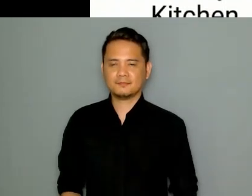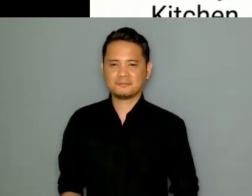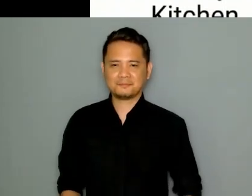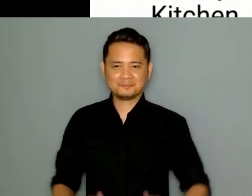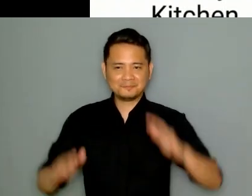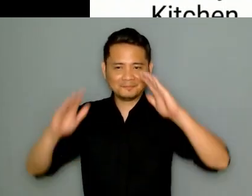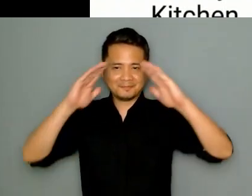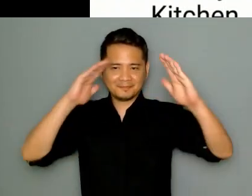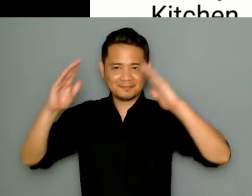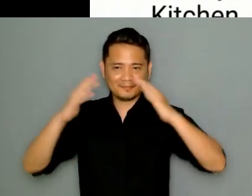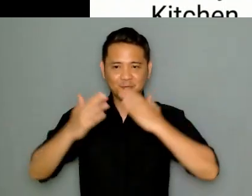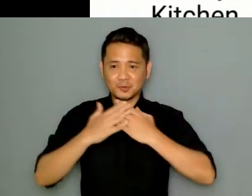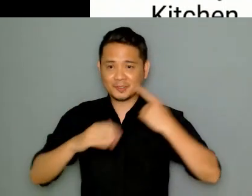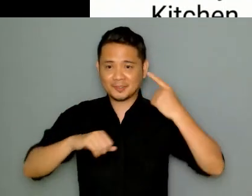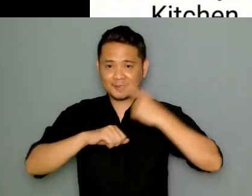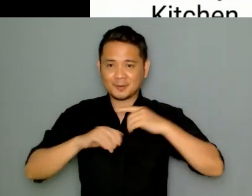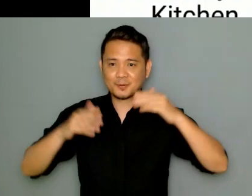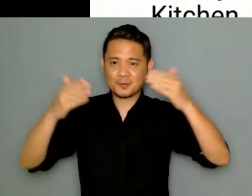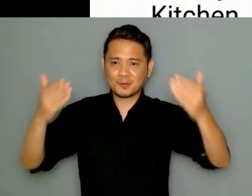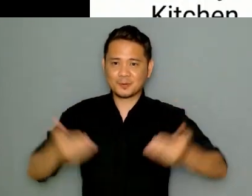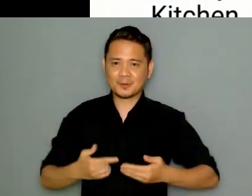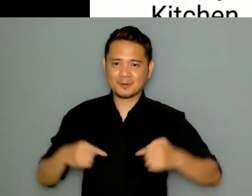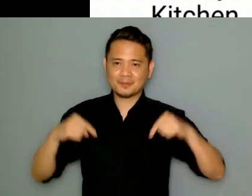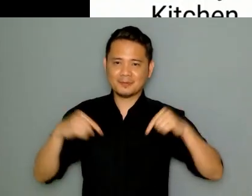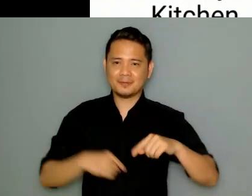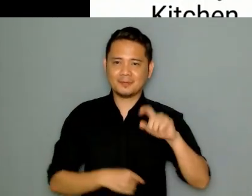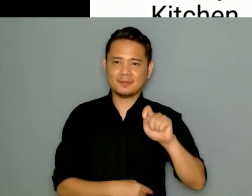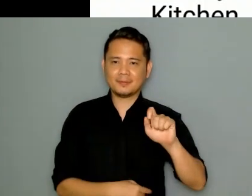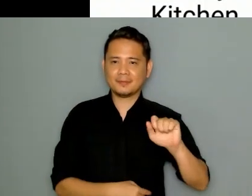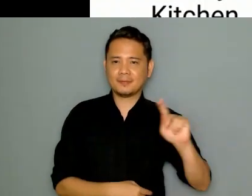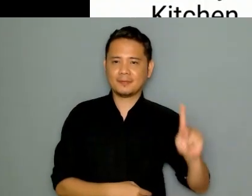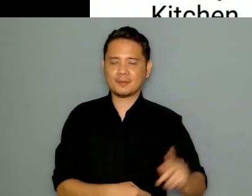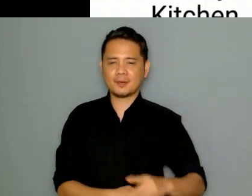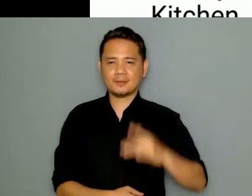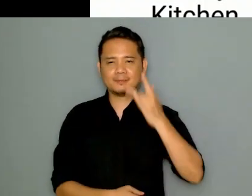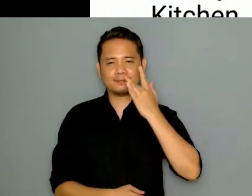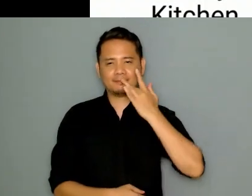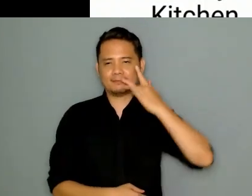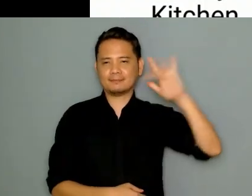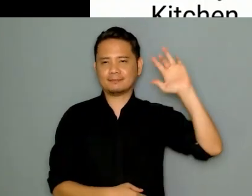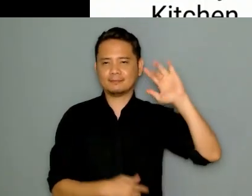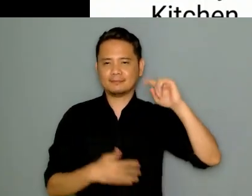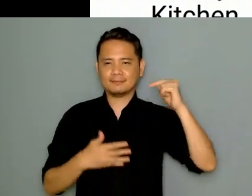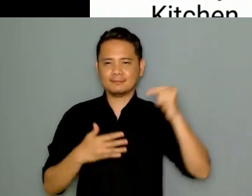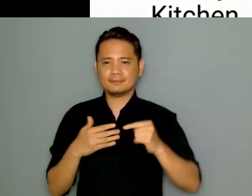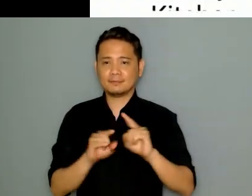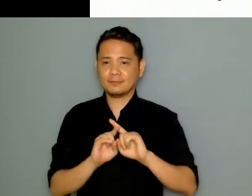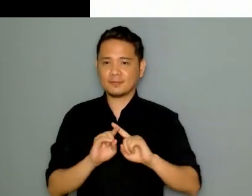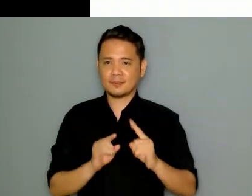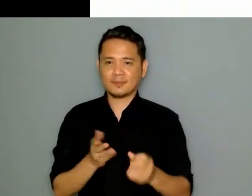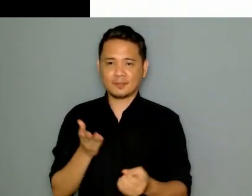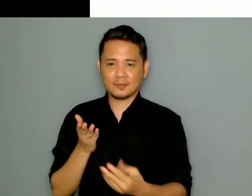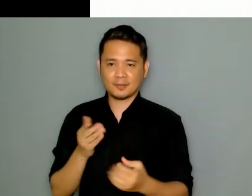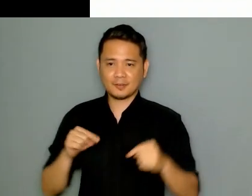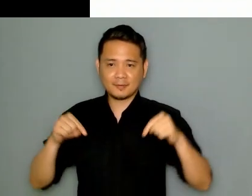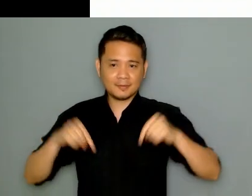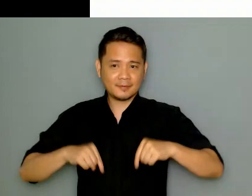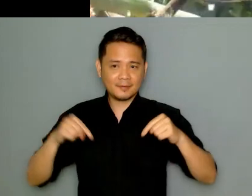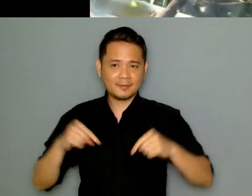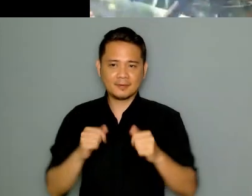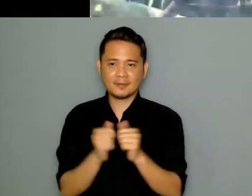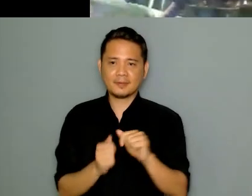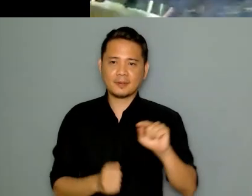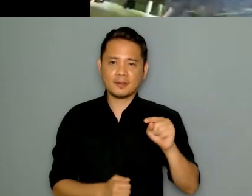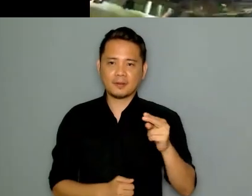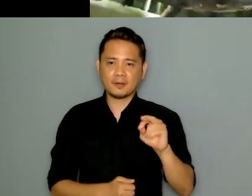Hello guys, magandang araw. Welcome again sa ating channel. Pasarapin pa ang anumang uri ng lutuin kasama ang Thrifty Kitchen. At para